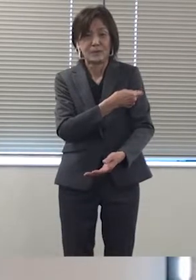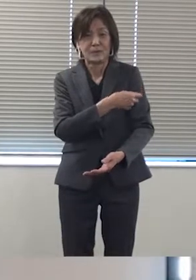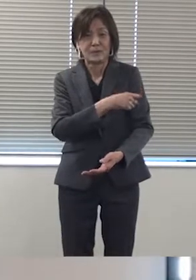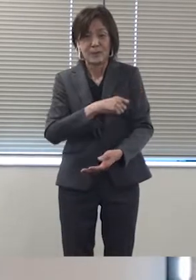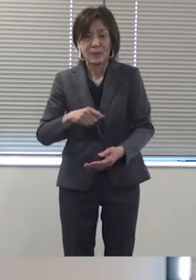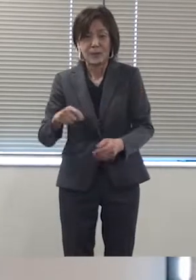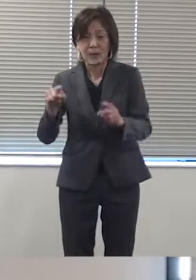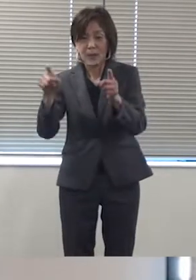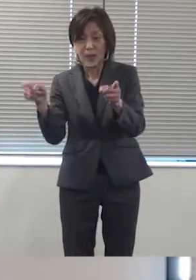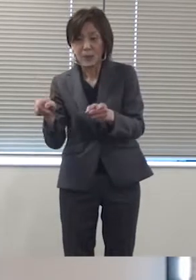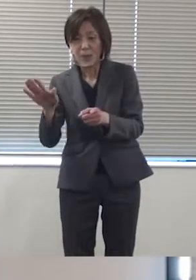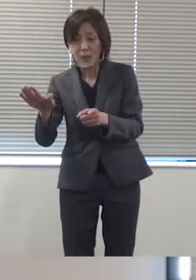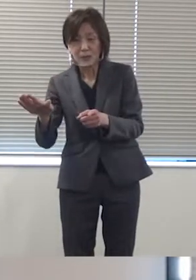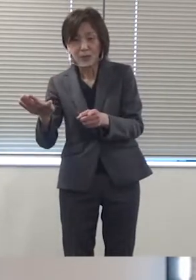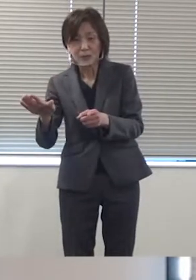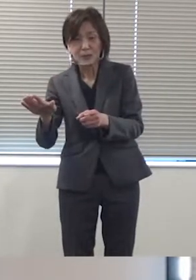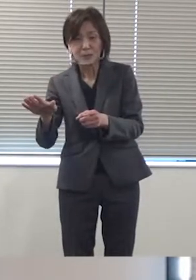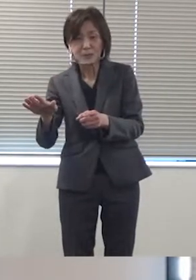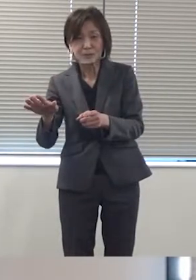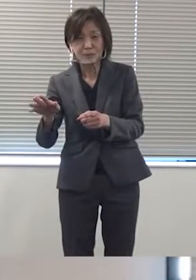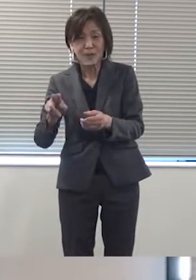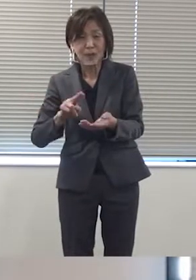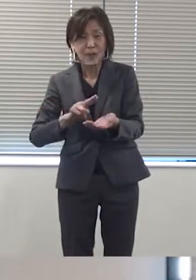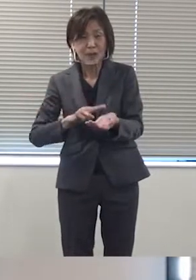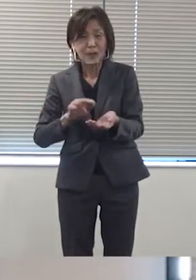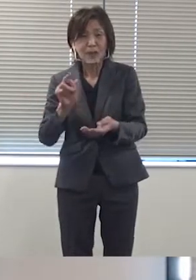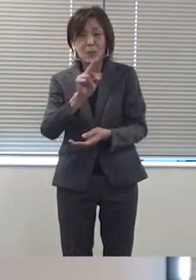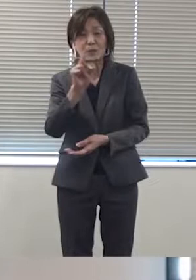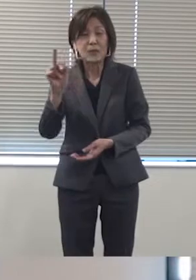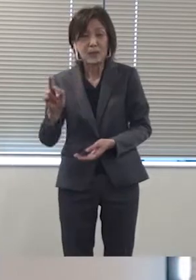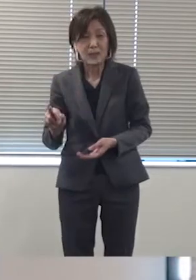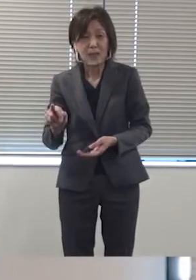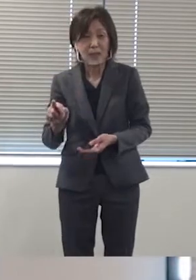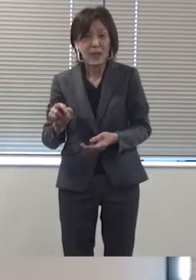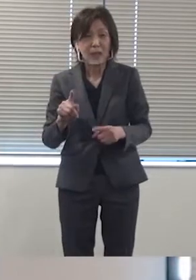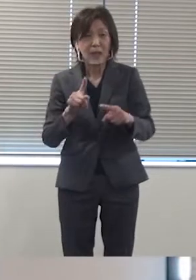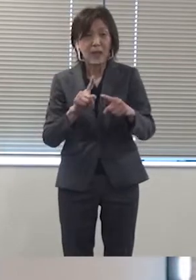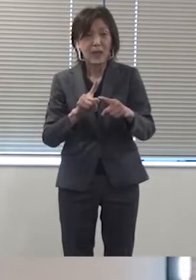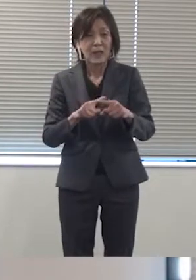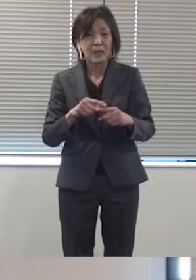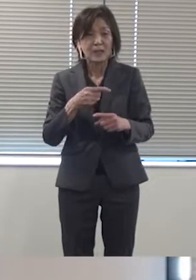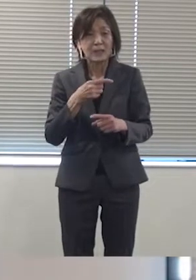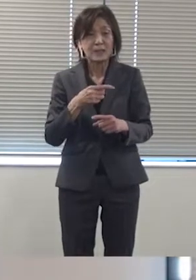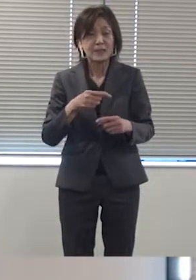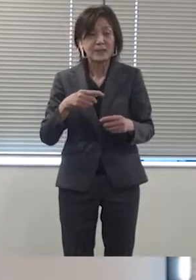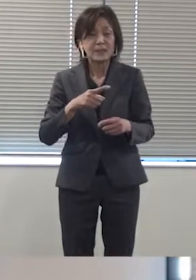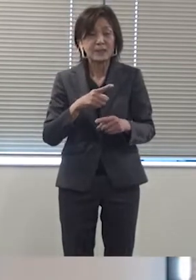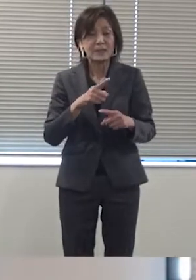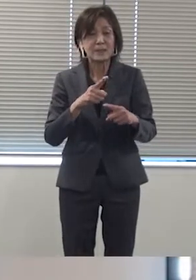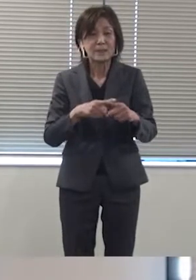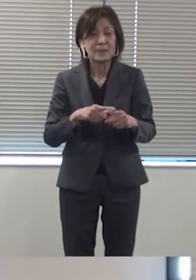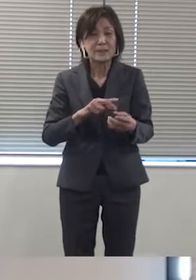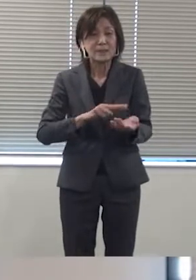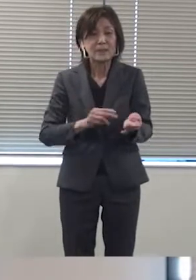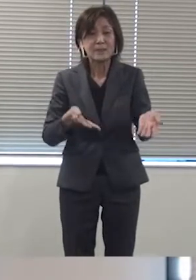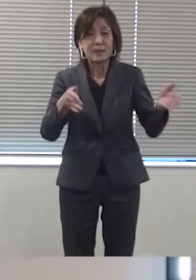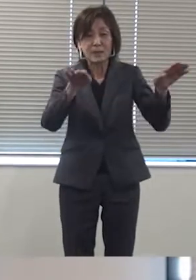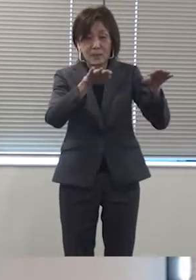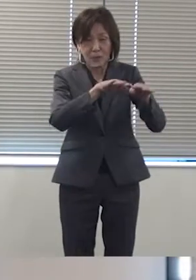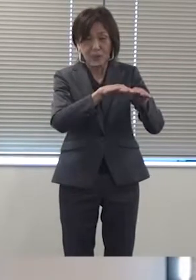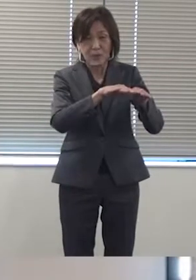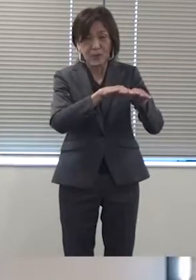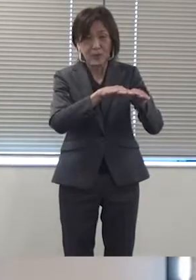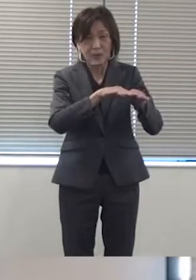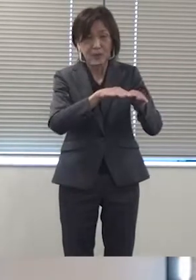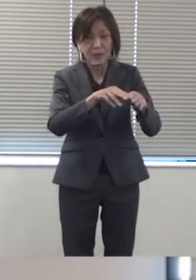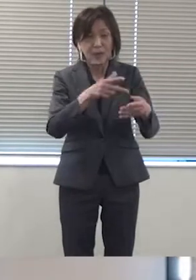入れてますが、医療センター日赤、国立の高知病院と、あと市内の十